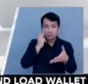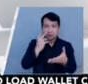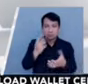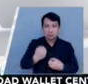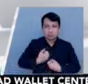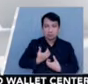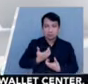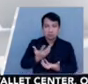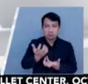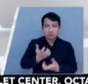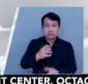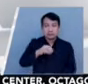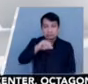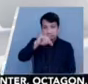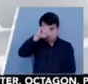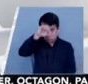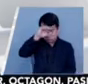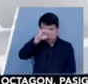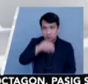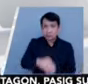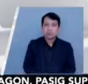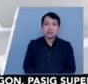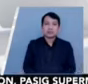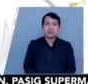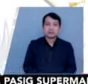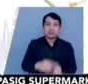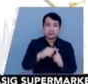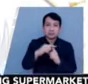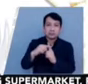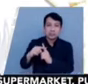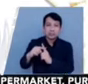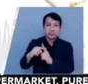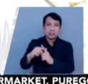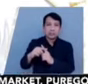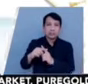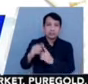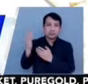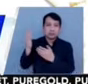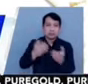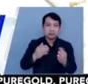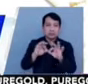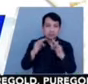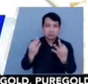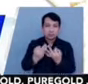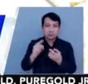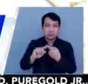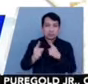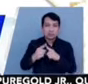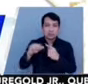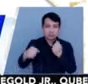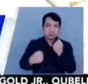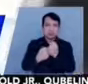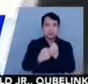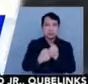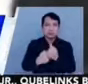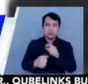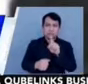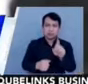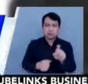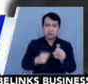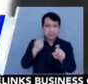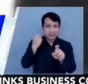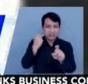lolo. Sa misa naman sa Imlayan ni Ninoy sa Parañaque na dinaluhan ng mga kaanak, kaibigan at taga-suporta, tinanong ang pamangkin ni